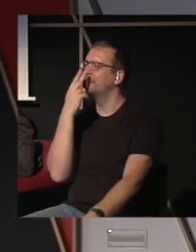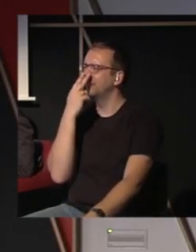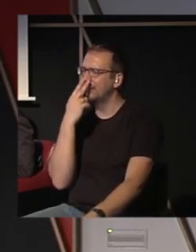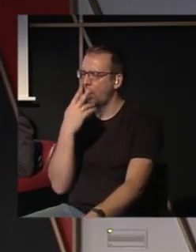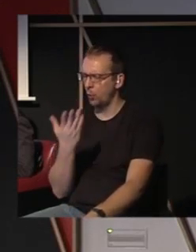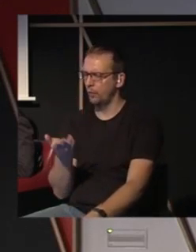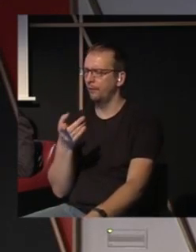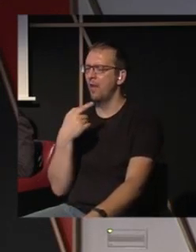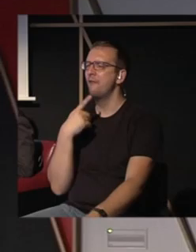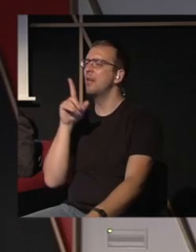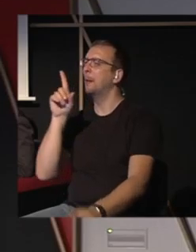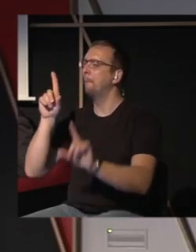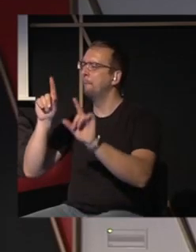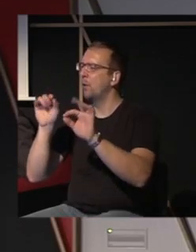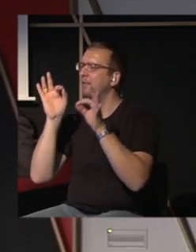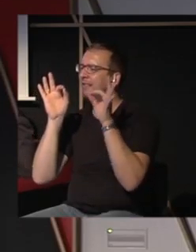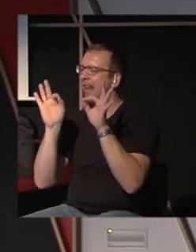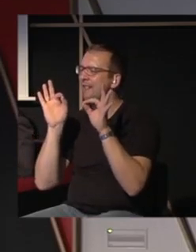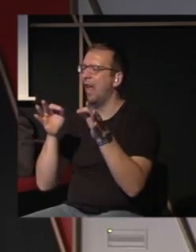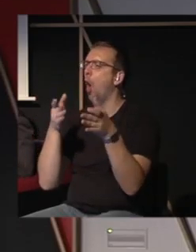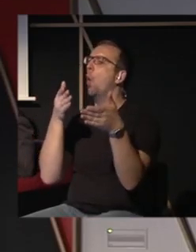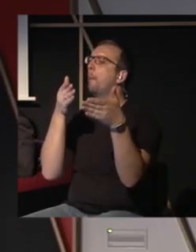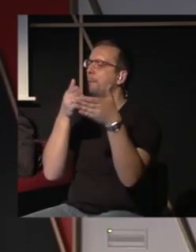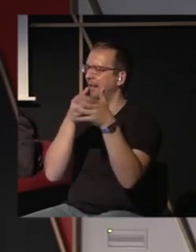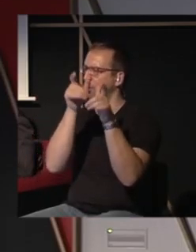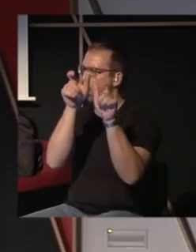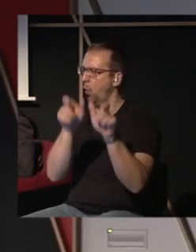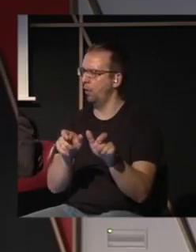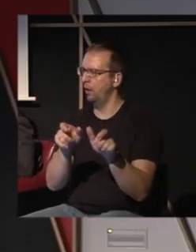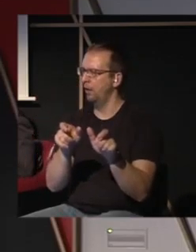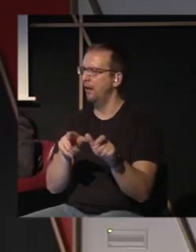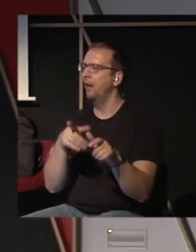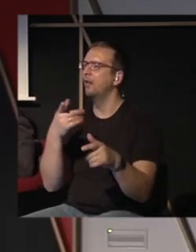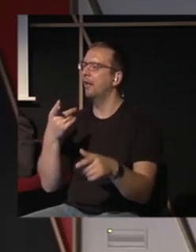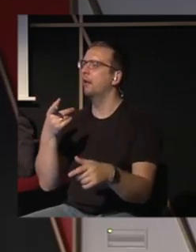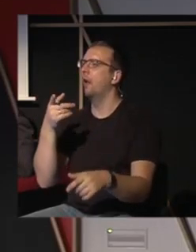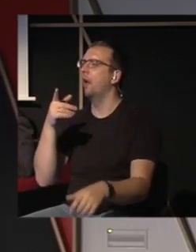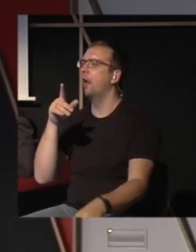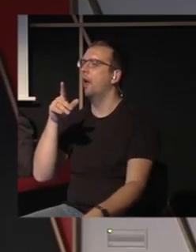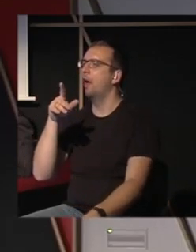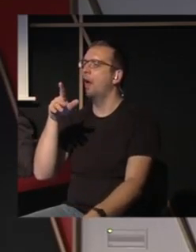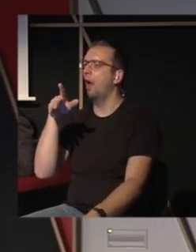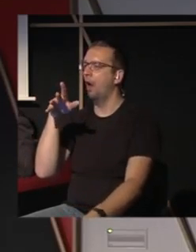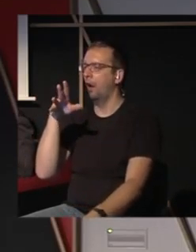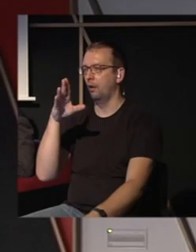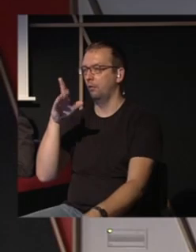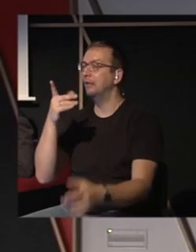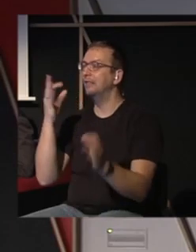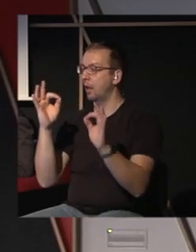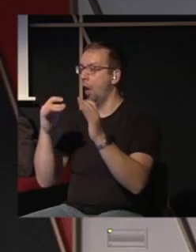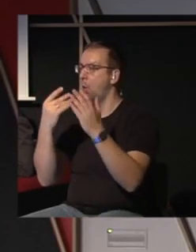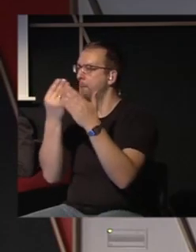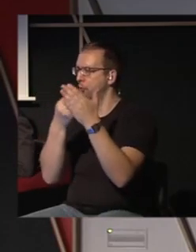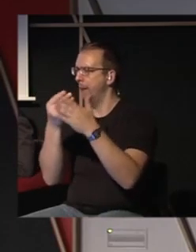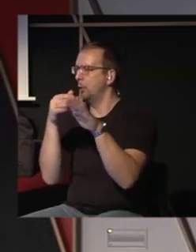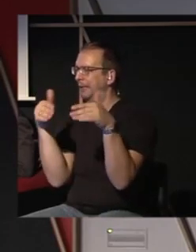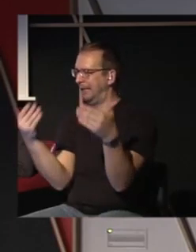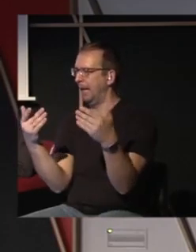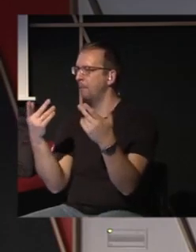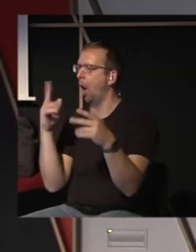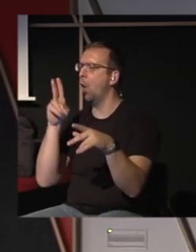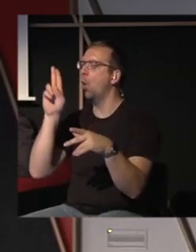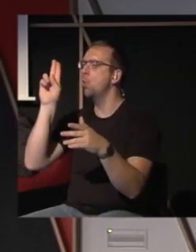Seite die ICF, die International Classification of Functional Disability and Health, wo sich die UN-Behindertenrechtskonvention